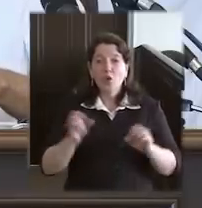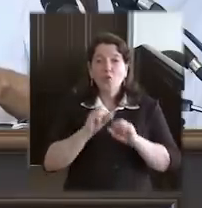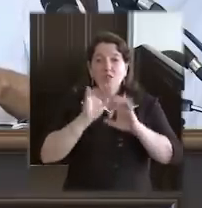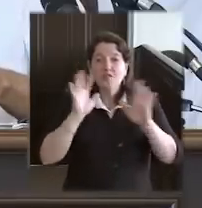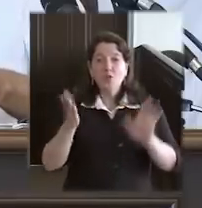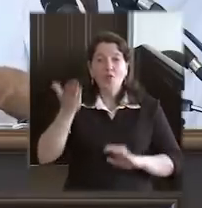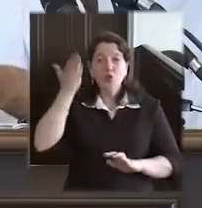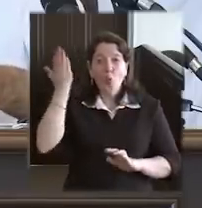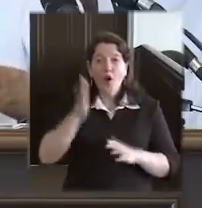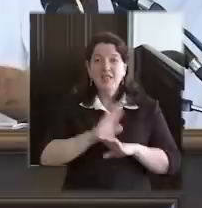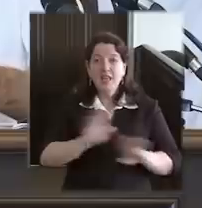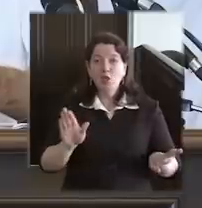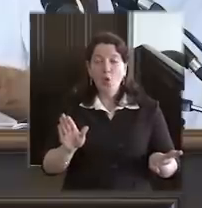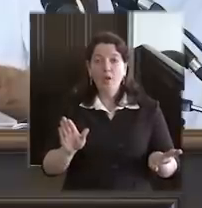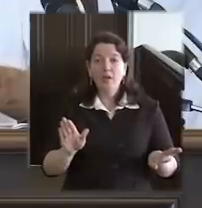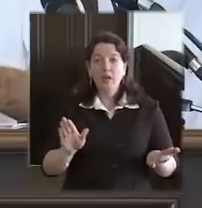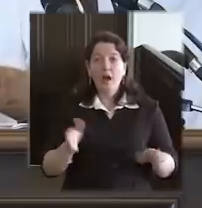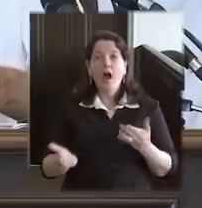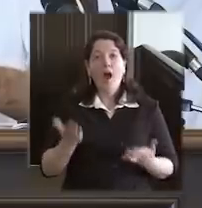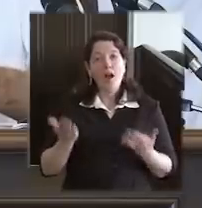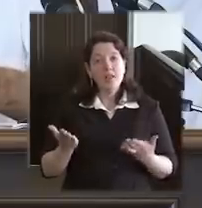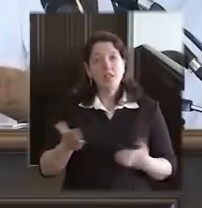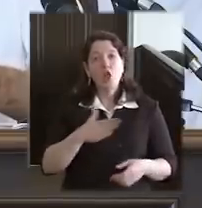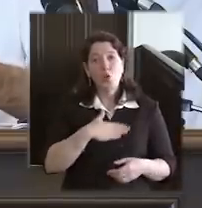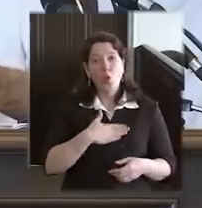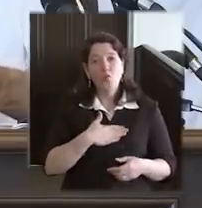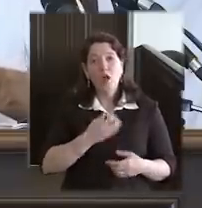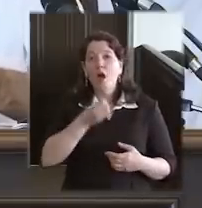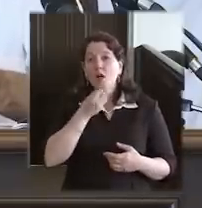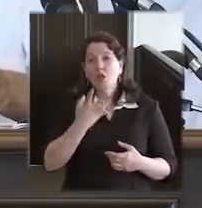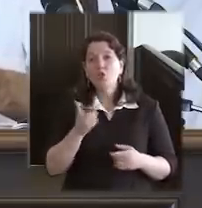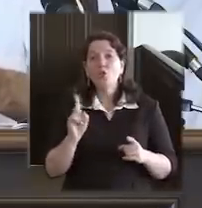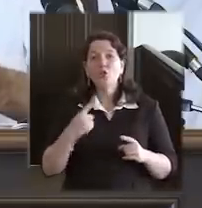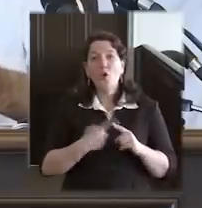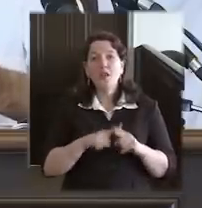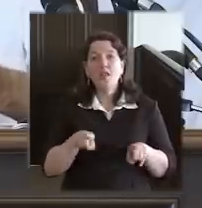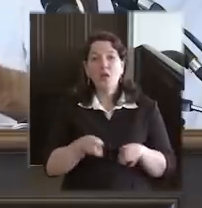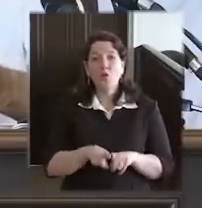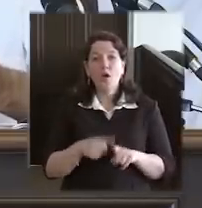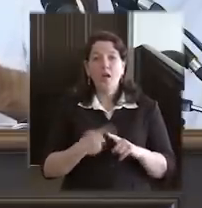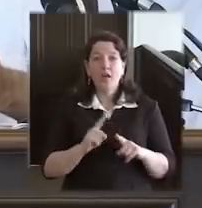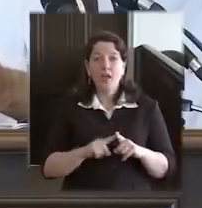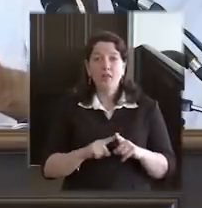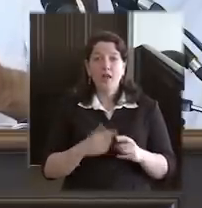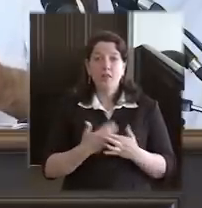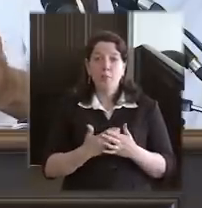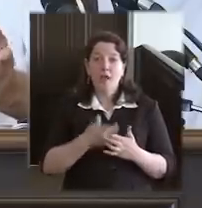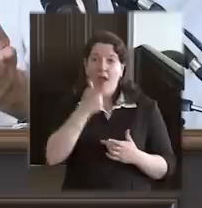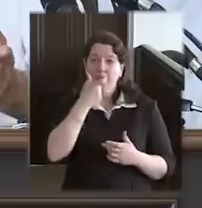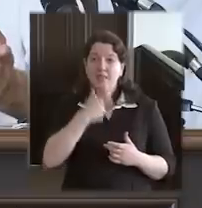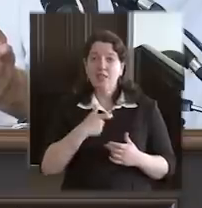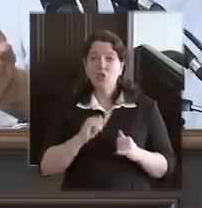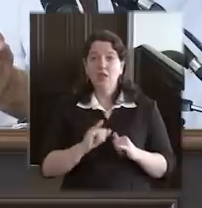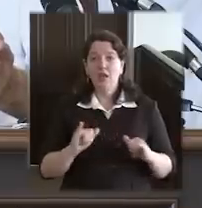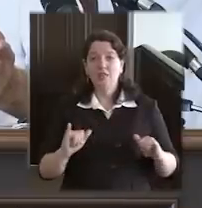Никакого духа, никаких духовных ценностей. А если духовное – хорошо, примем. Это что такое? Это